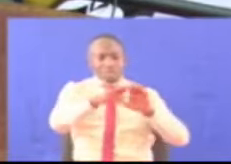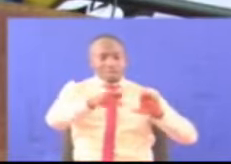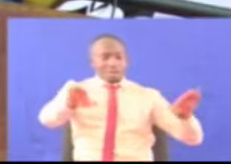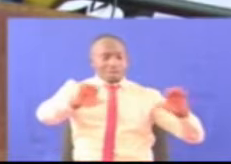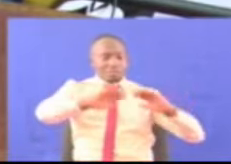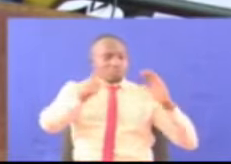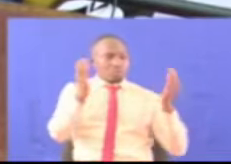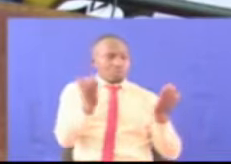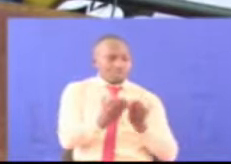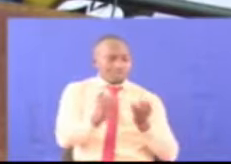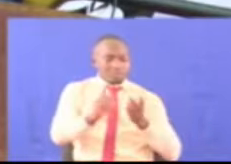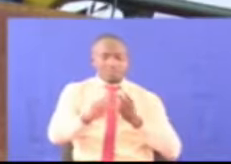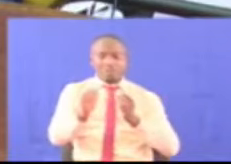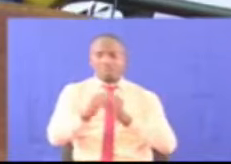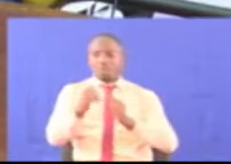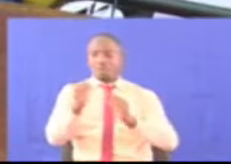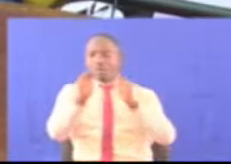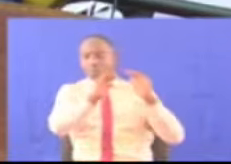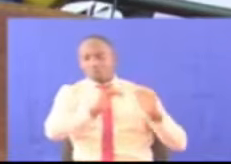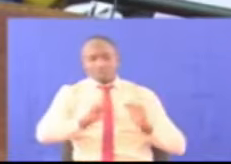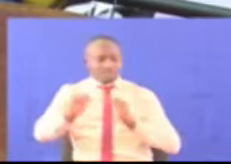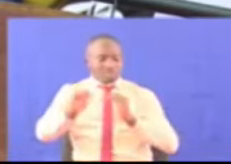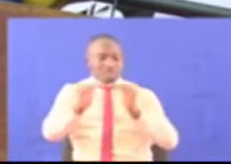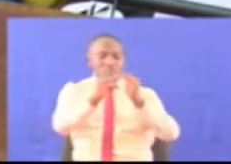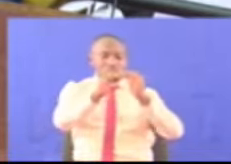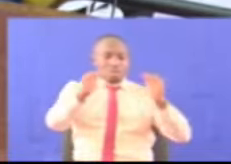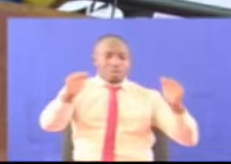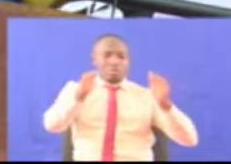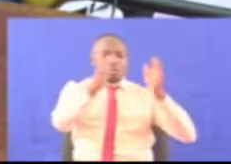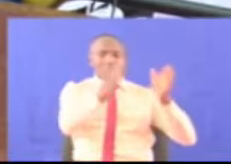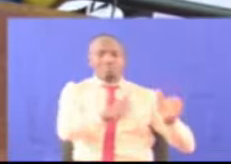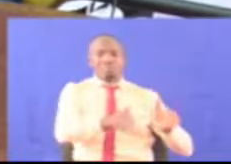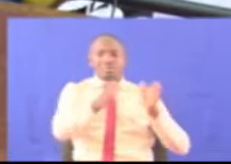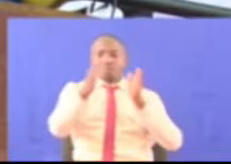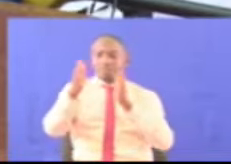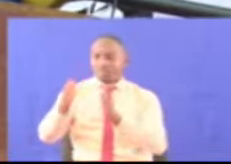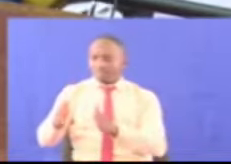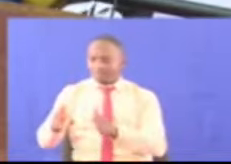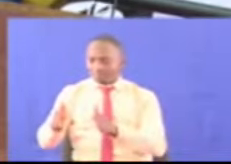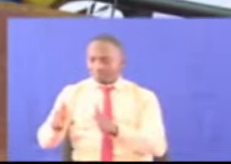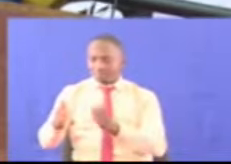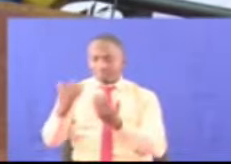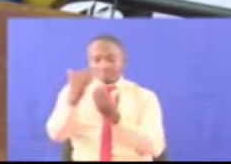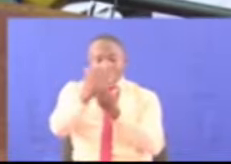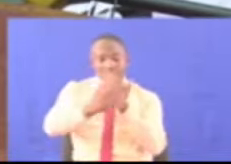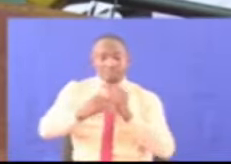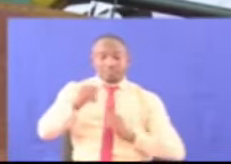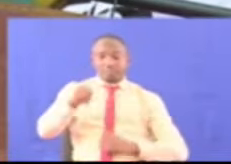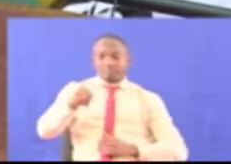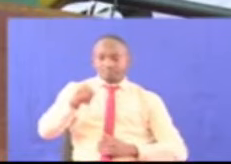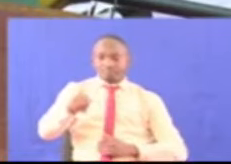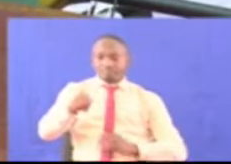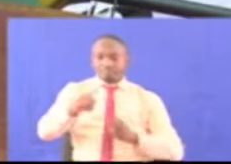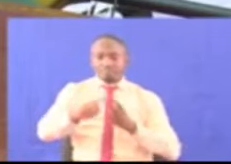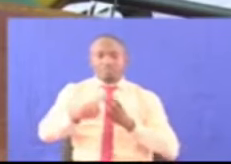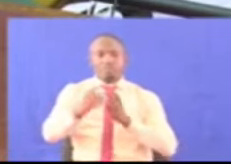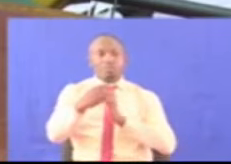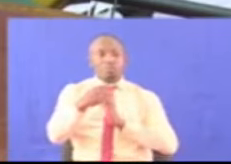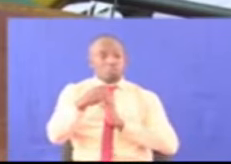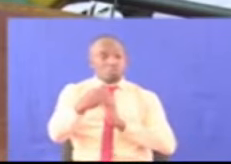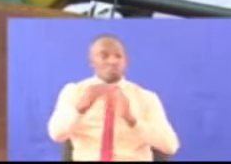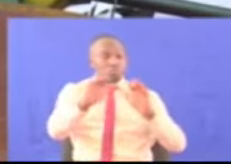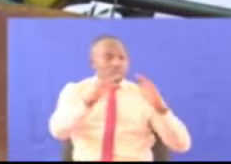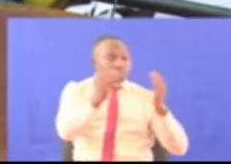ya demokrasia, usawa wa binadamu. Kwani sasa nchi ya uongozi wa Chama cha Mapinduzi sio tu